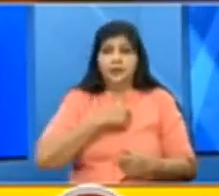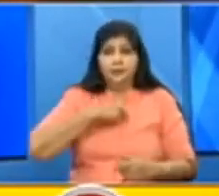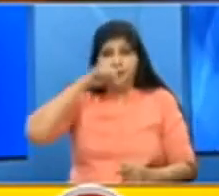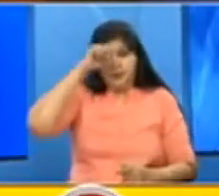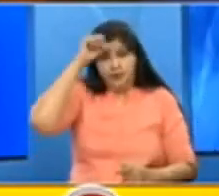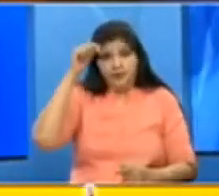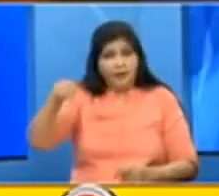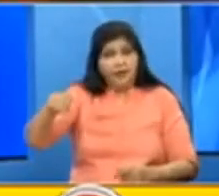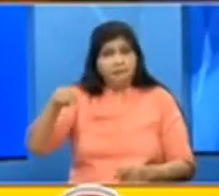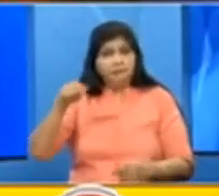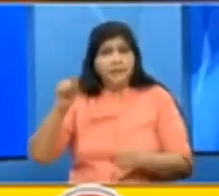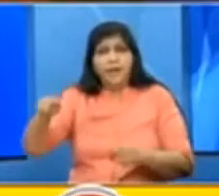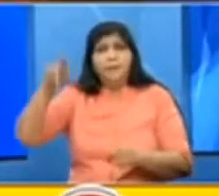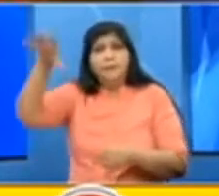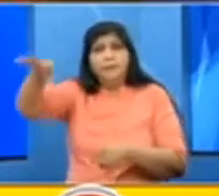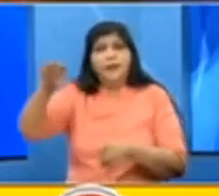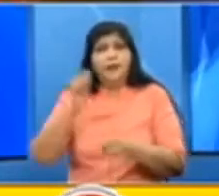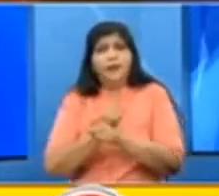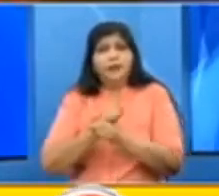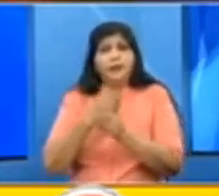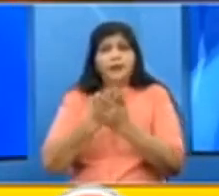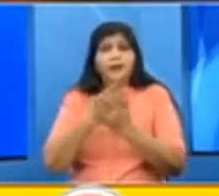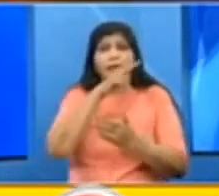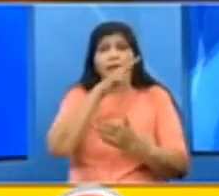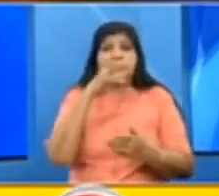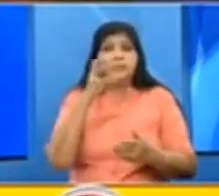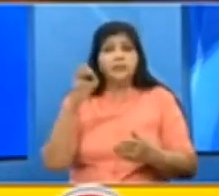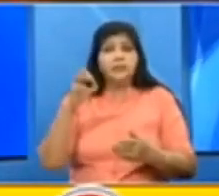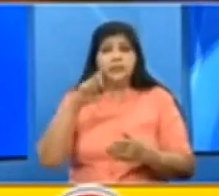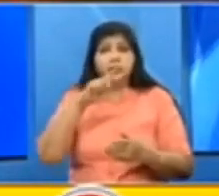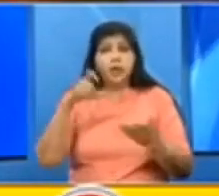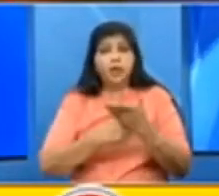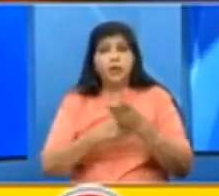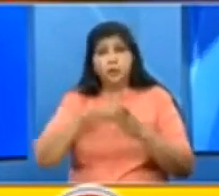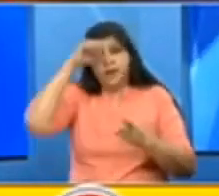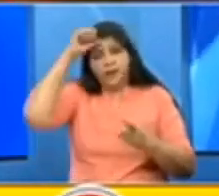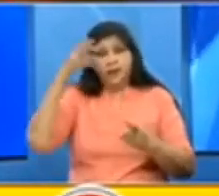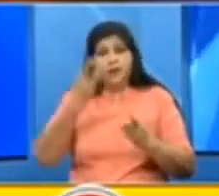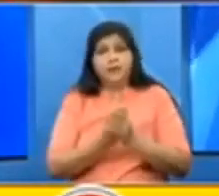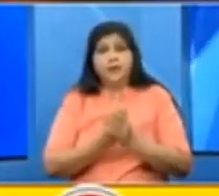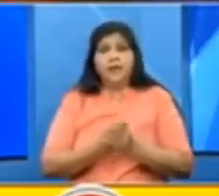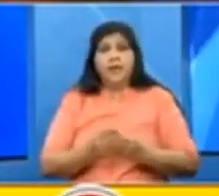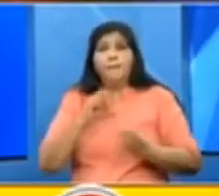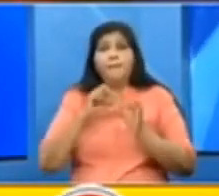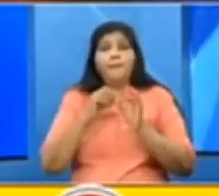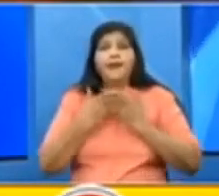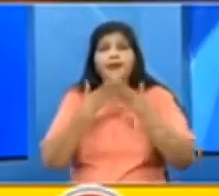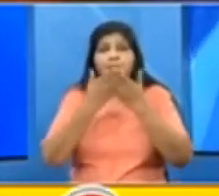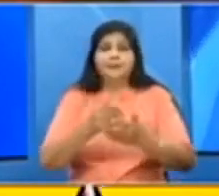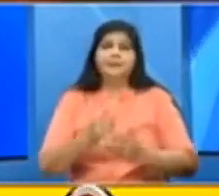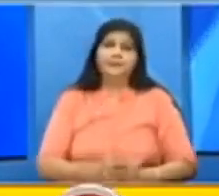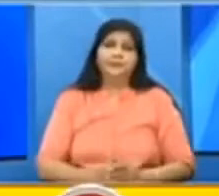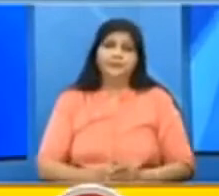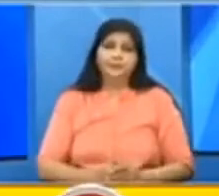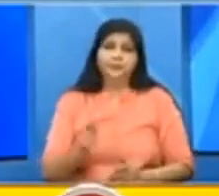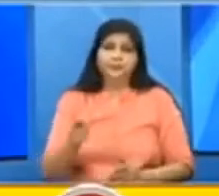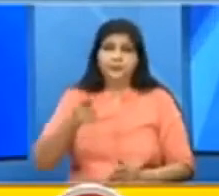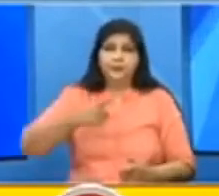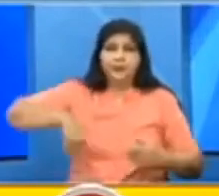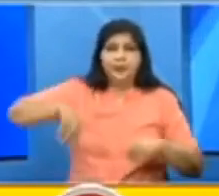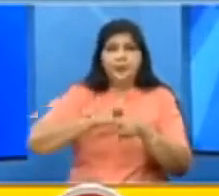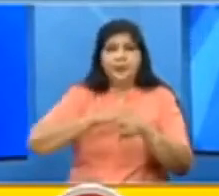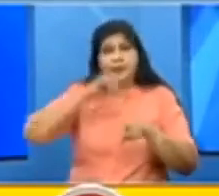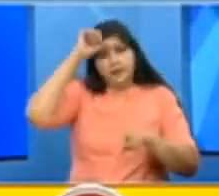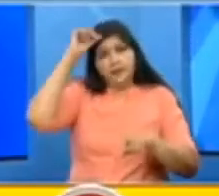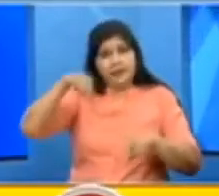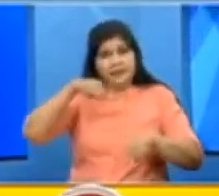सेवा करने के लिए 130 करोड़ भारतीयों की ओर से उन्हें शुभकामनाएं देता हूं। मेरे प्यारे देशवासियों,